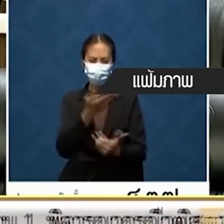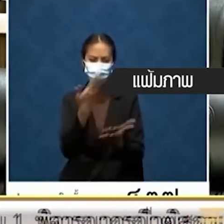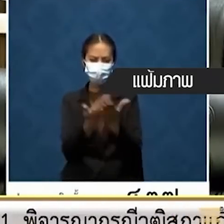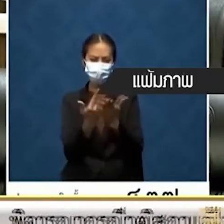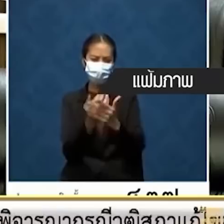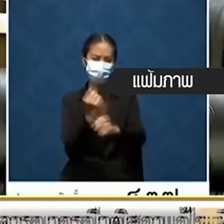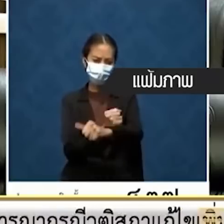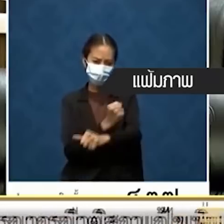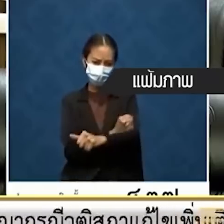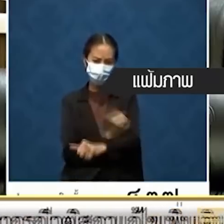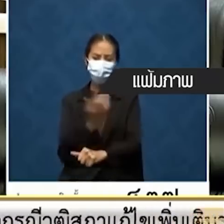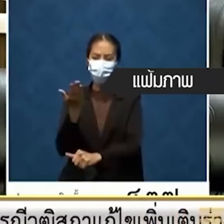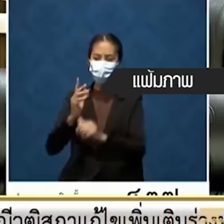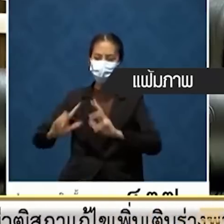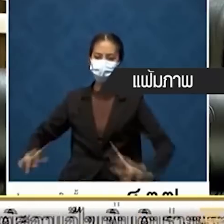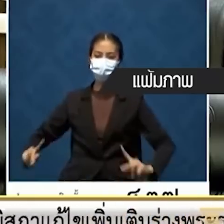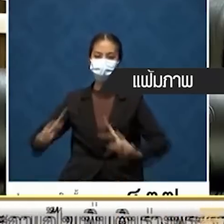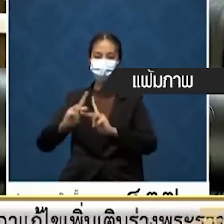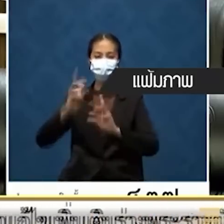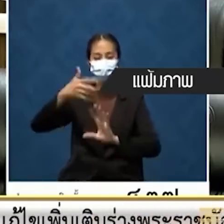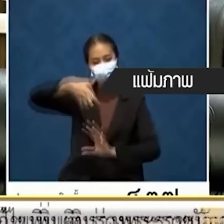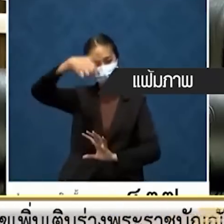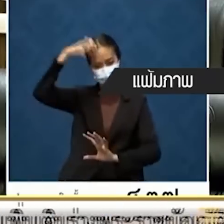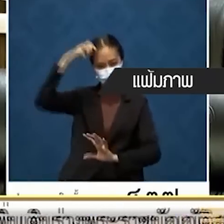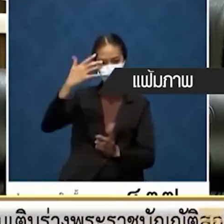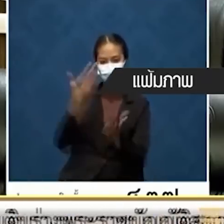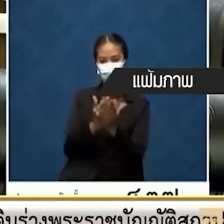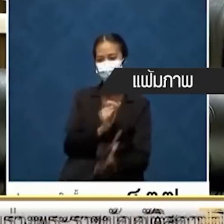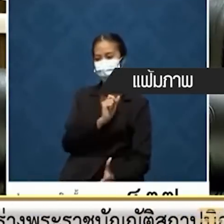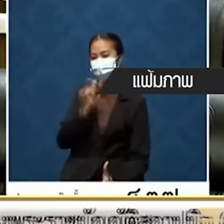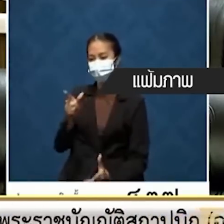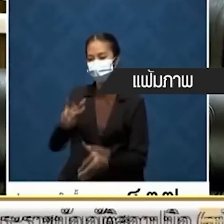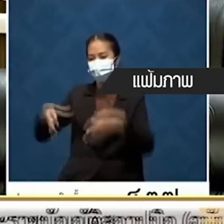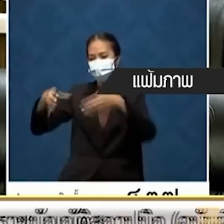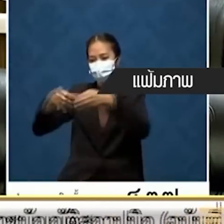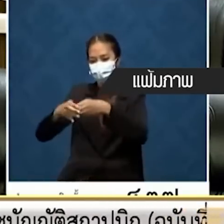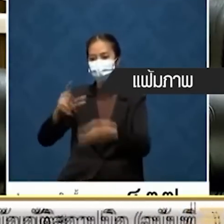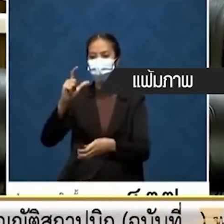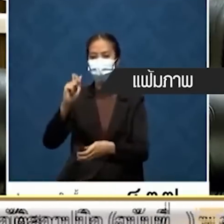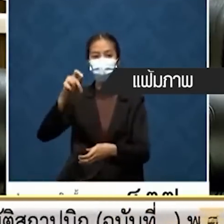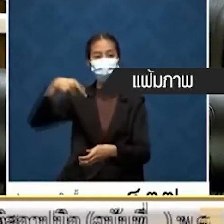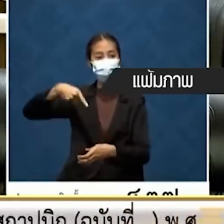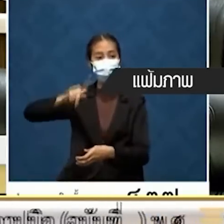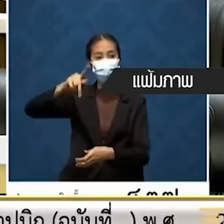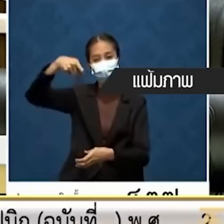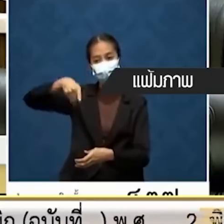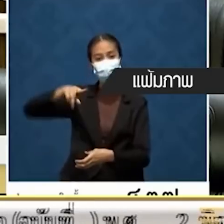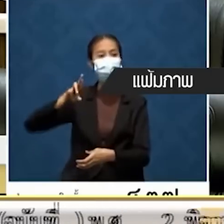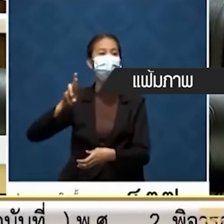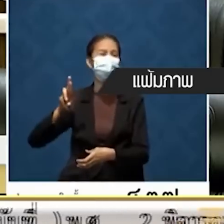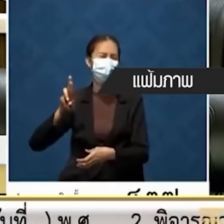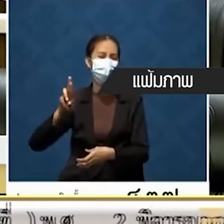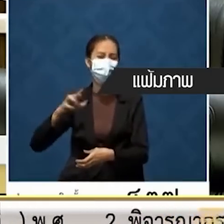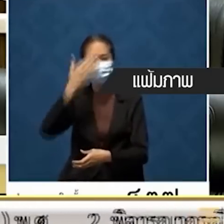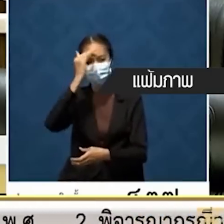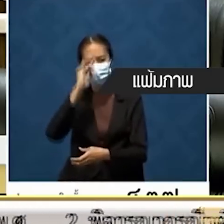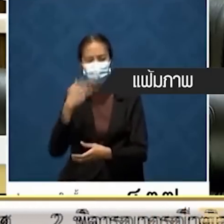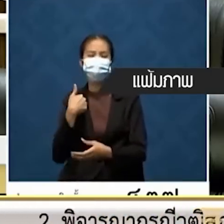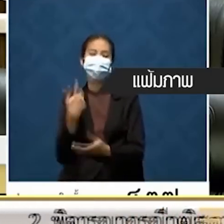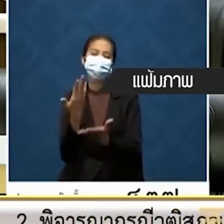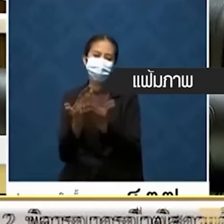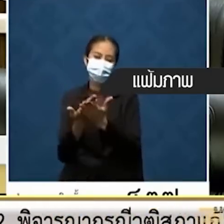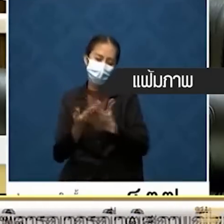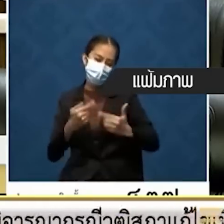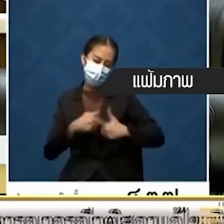ต่างจากพรบ.กยศ.ของสภาผู้แทนราษฎรที่กำหนดให้ไม่ต้องมีดอกเบี้ยไม่ต้องมีเบี้ยปรับแล้วก็ไม่ต้องมีผู้ค้